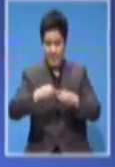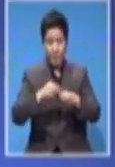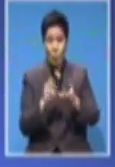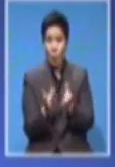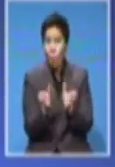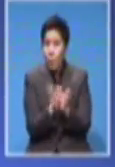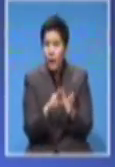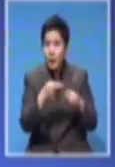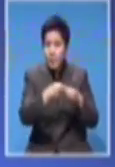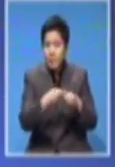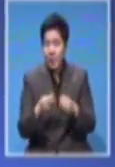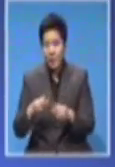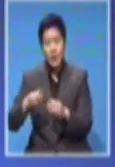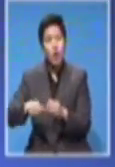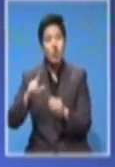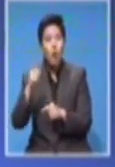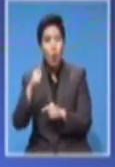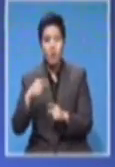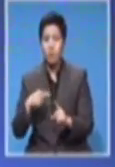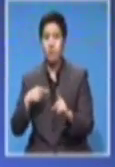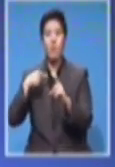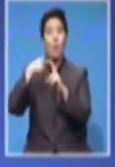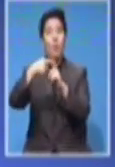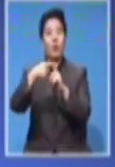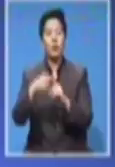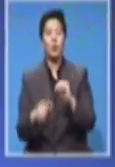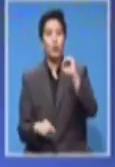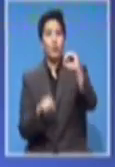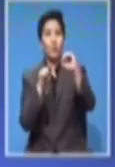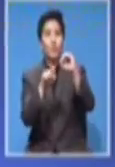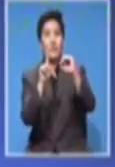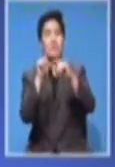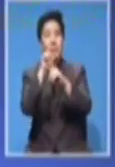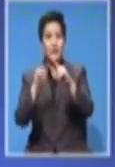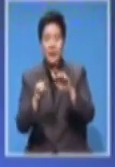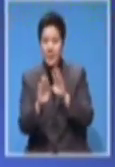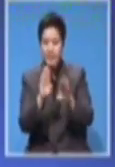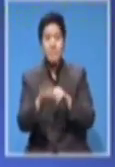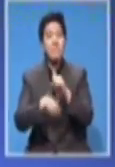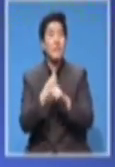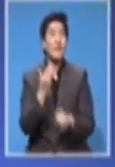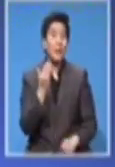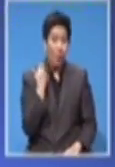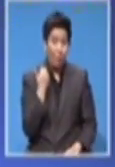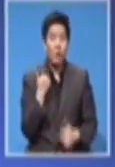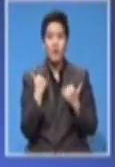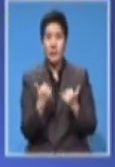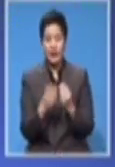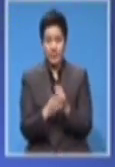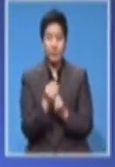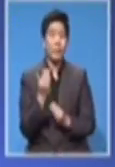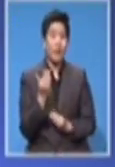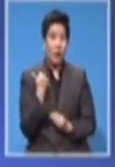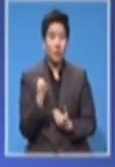และทองคำพบว่ามีการขยายตัวเป็นบวกที่ร้อยละ 0.1 นะครับเมื่อเทียบกับเดือนเดียวกันปีที่แล้วในสัปดาห์ที่ผ่าน